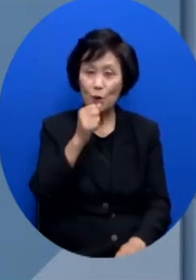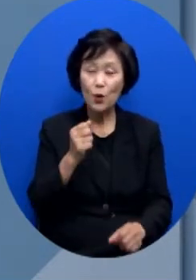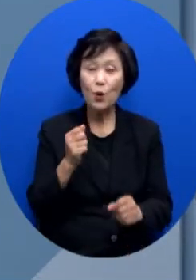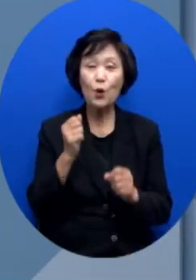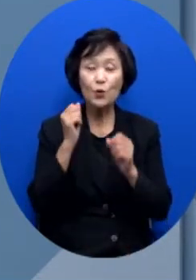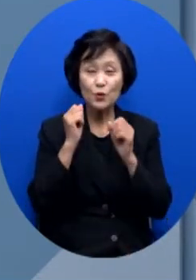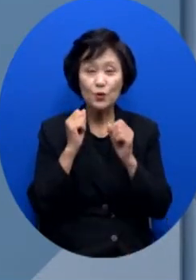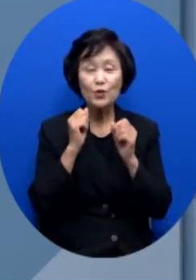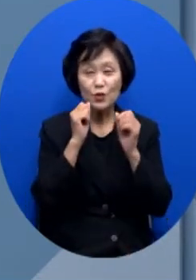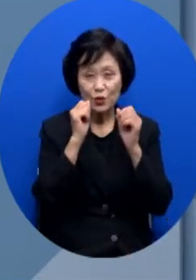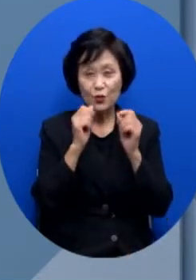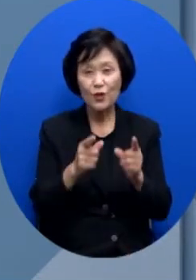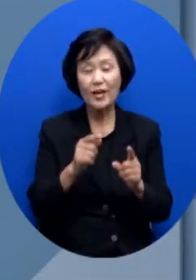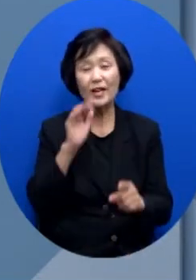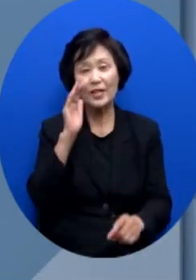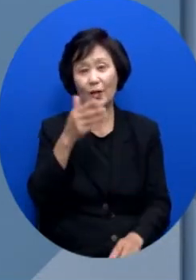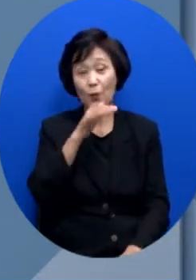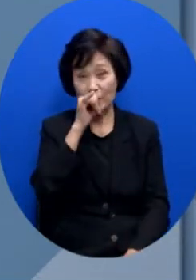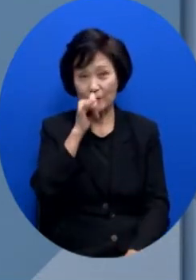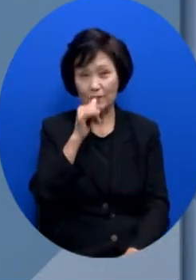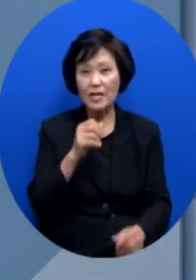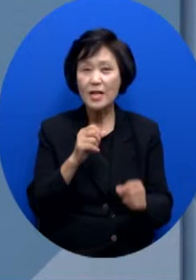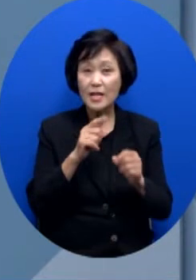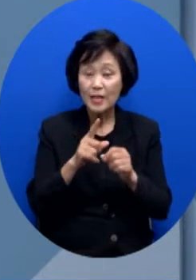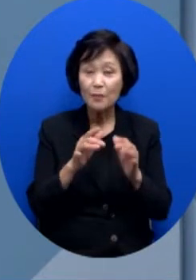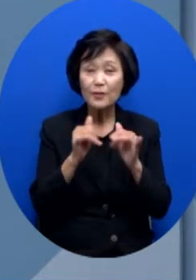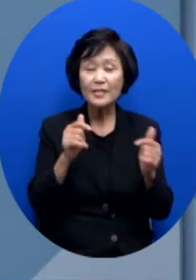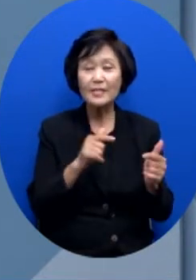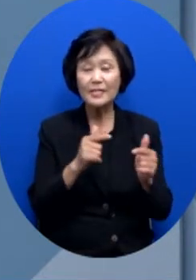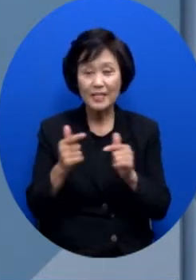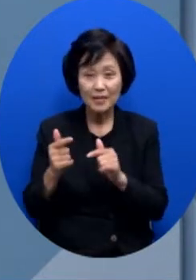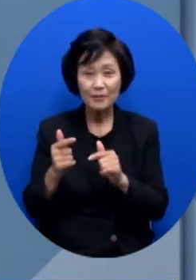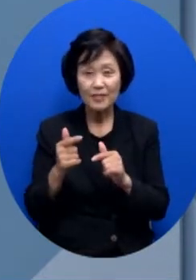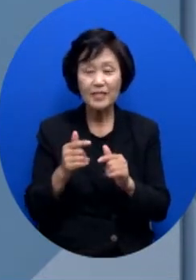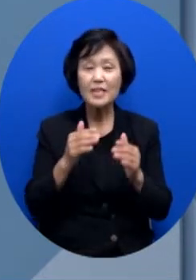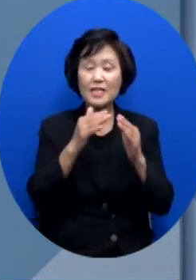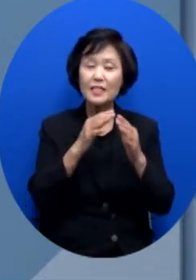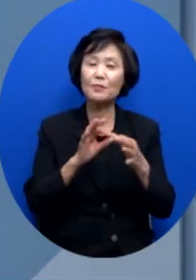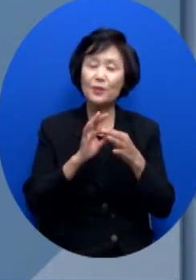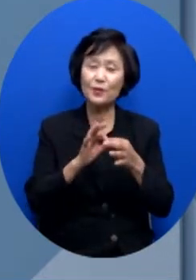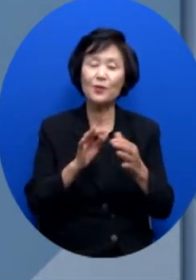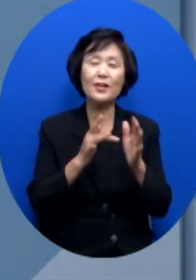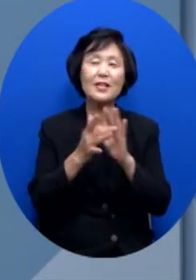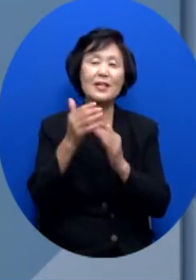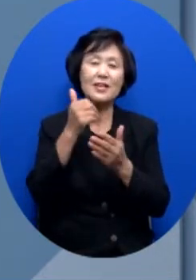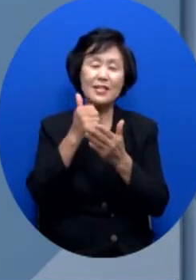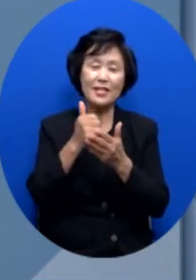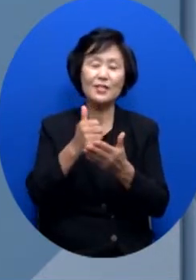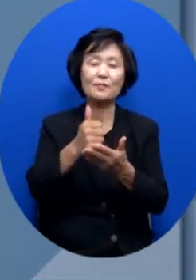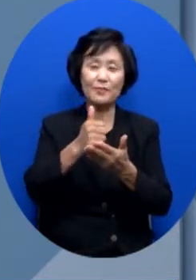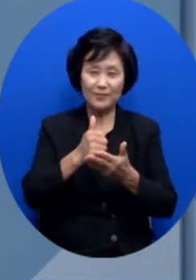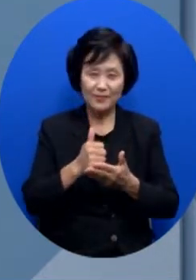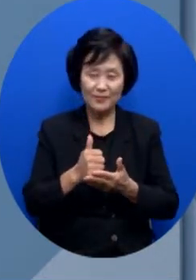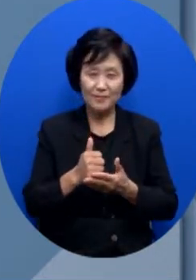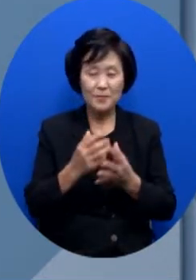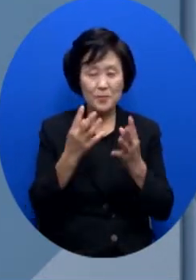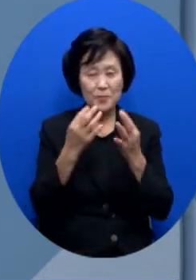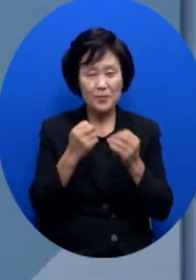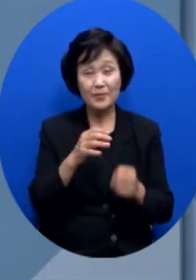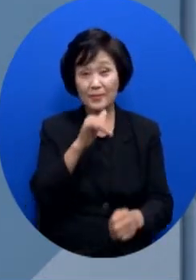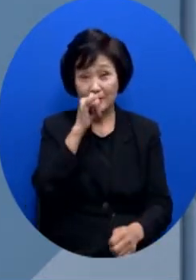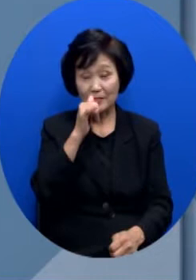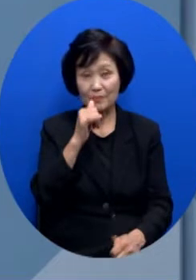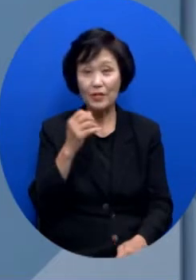홈 파트너들이 소개를 받아서 예수님을 영접하는 경우가 굉장히 많습니다. 그리고 실제 수혜를 받은